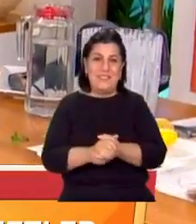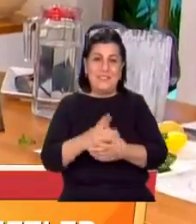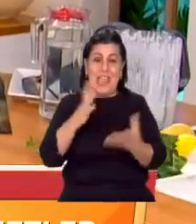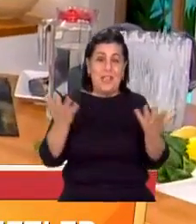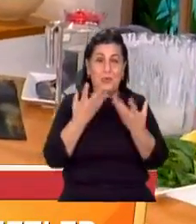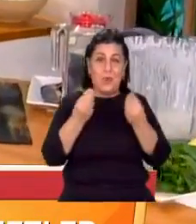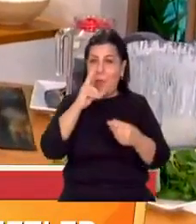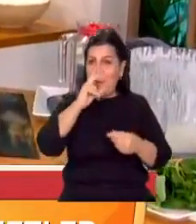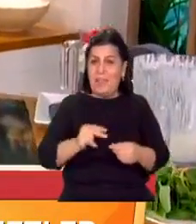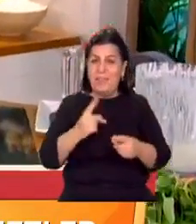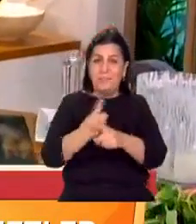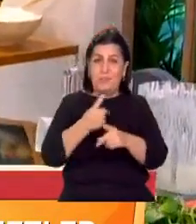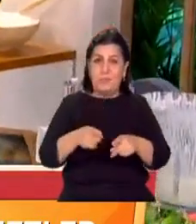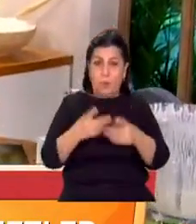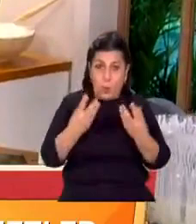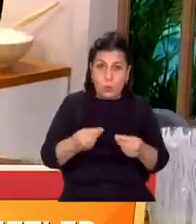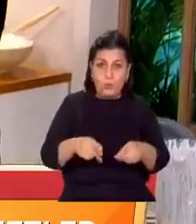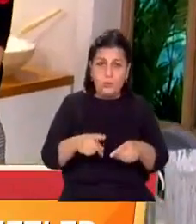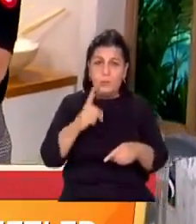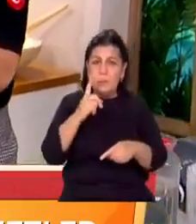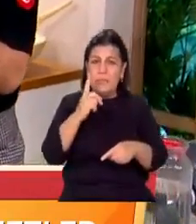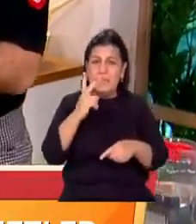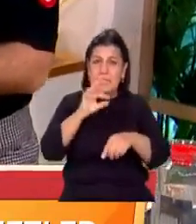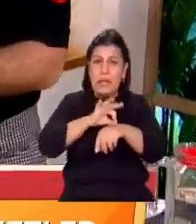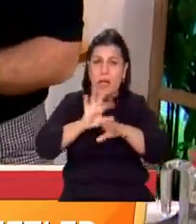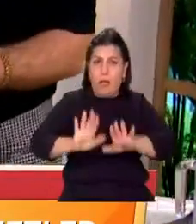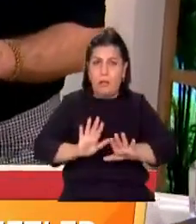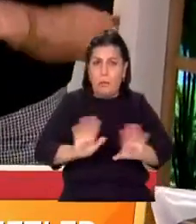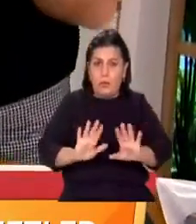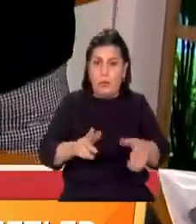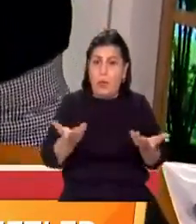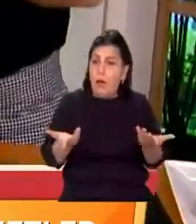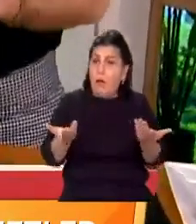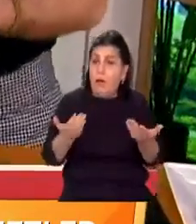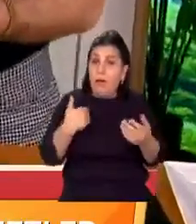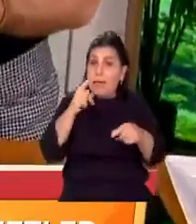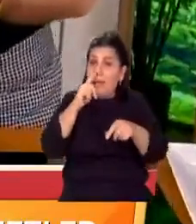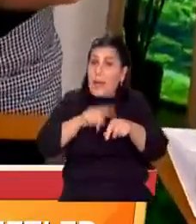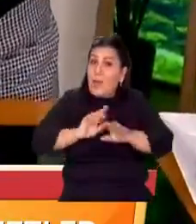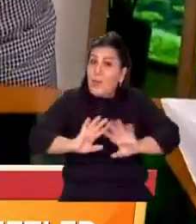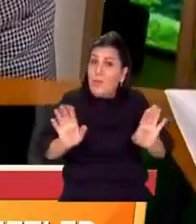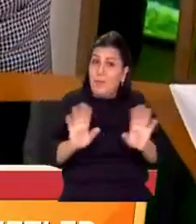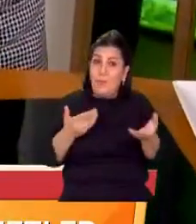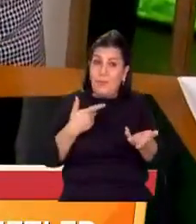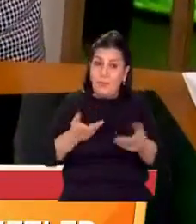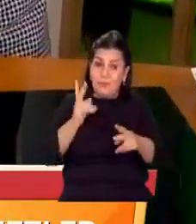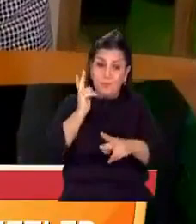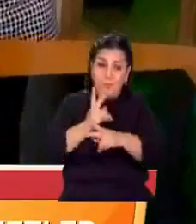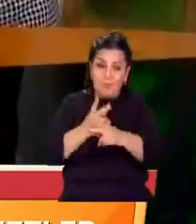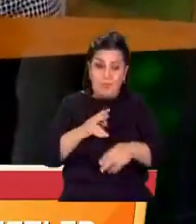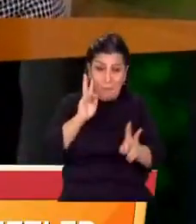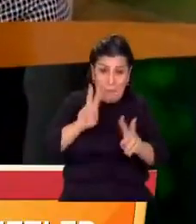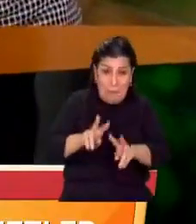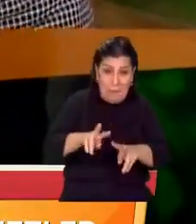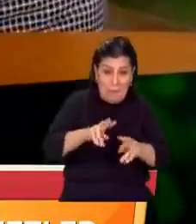beğendiğim şey şu ama oldum ki bu bir iki dakikası kaldı bak şimdi